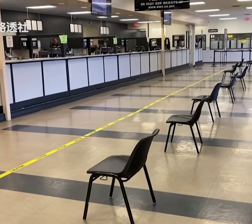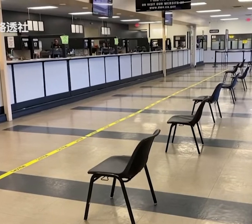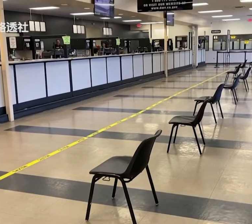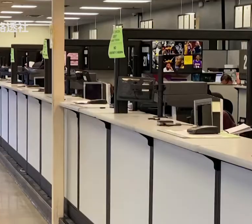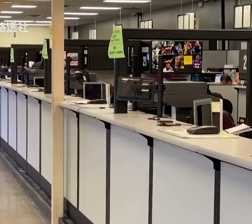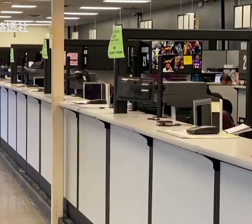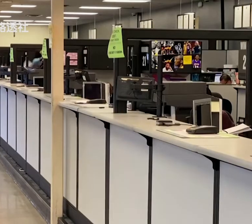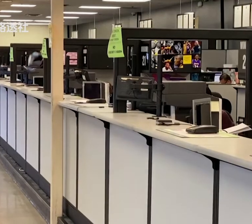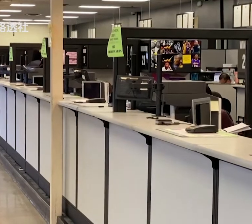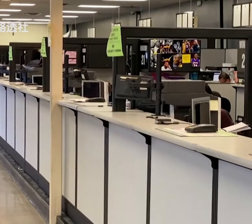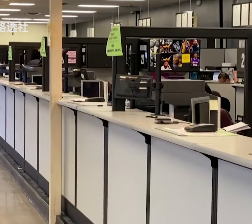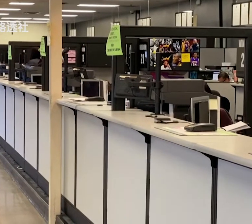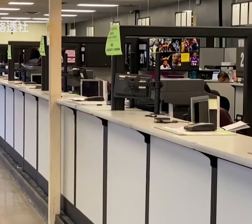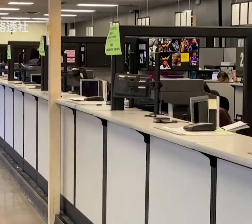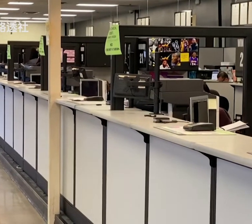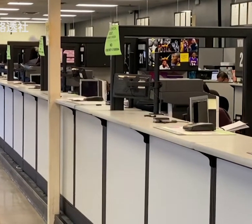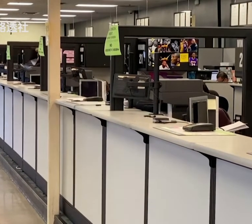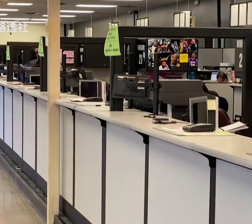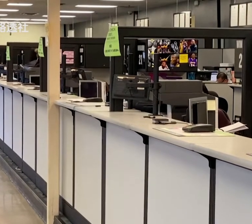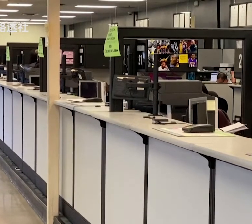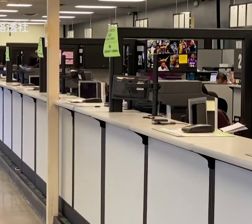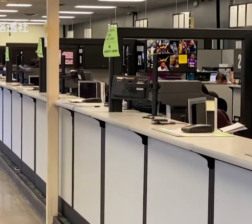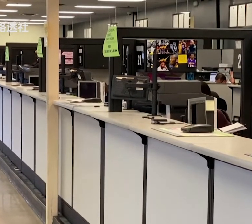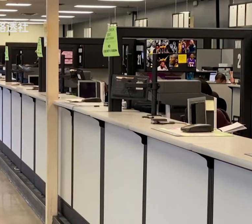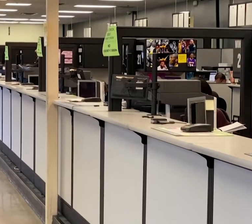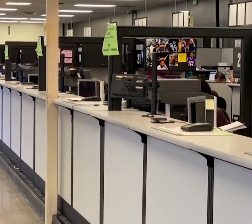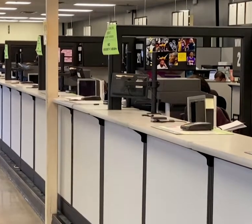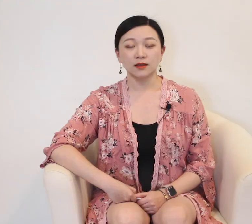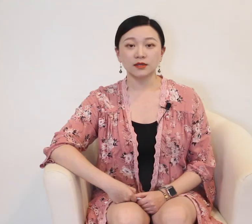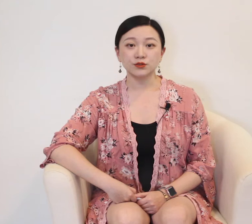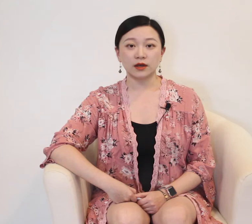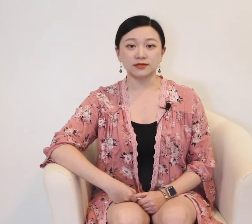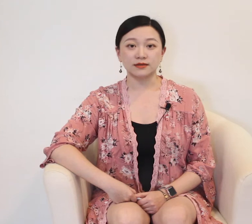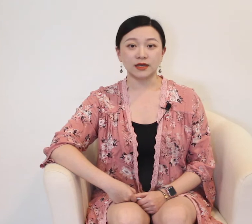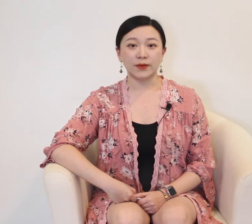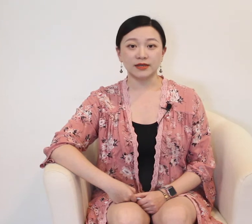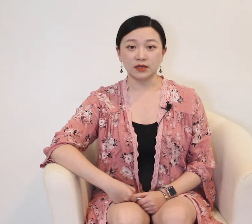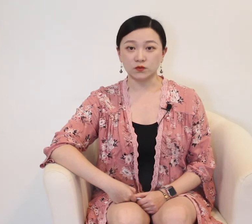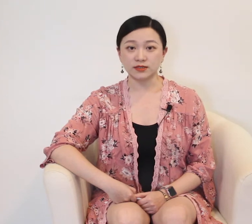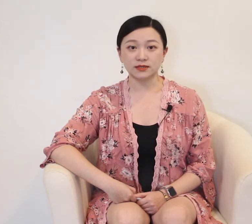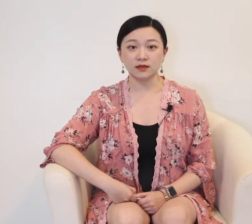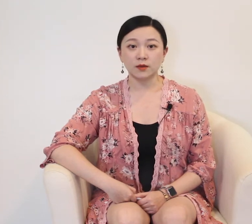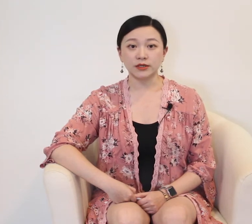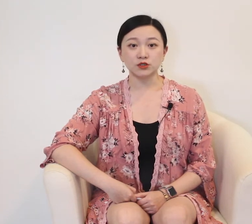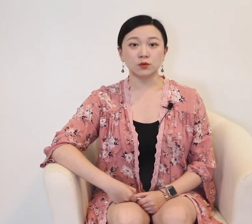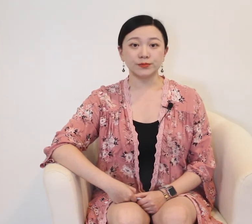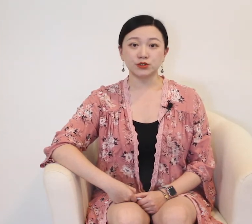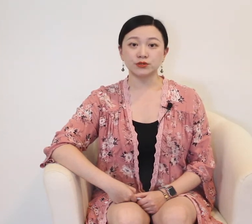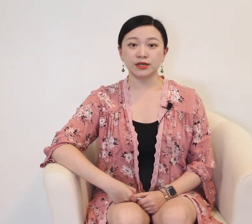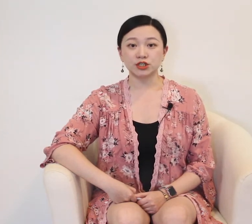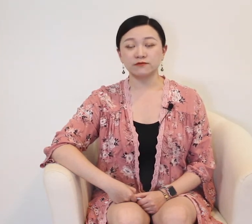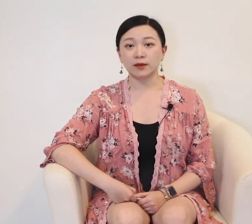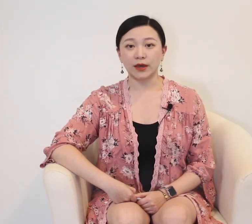队的时候都必须戴好面罩，并且保持6英尺的距离。根据了解，在办理业务期间，民众